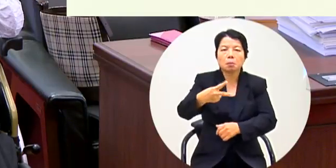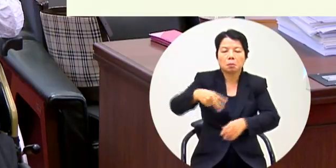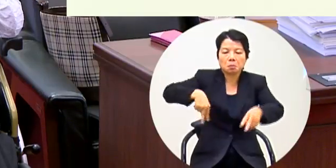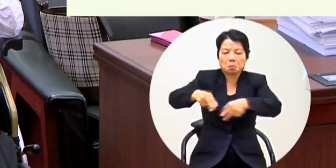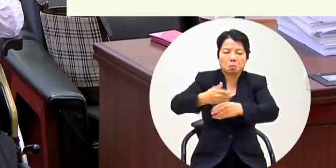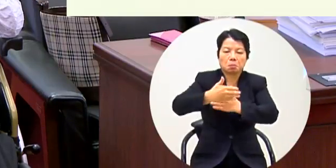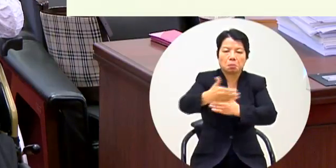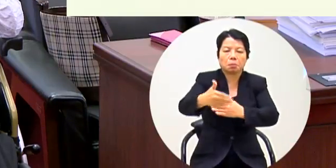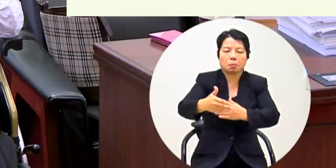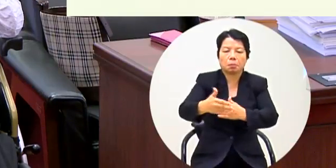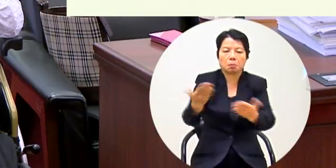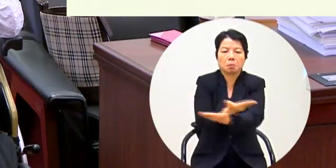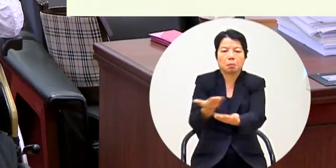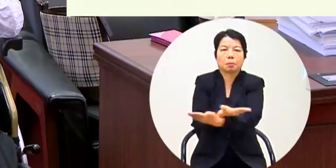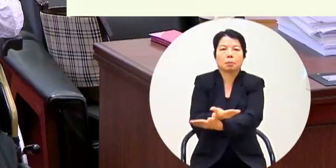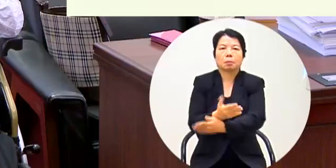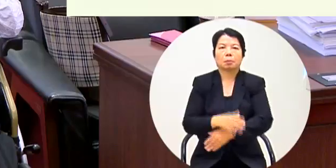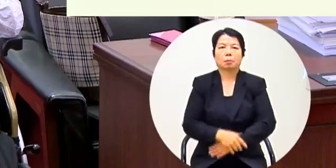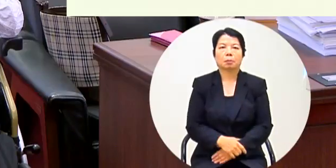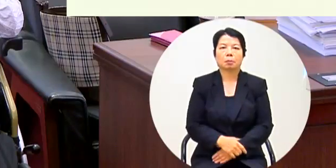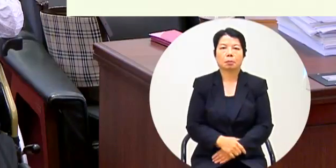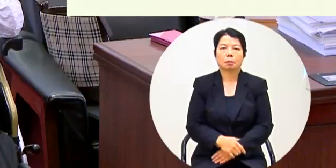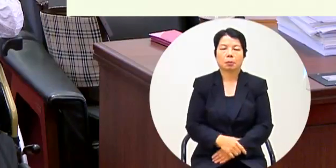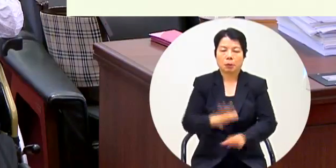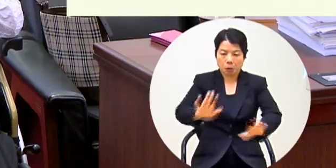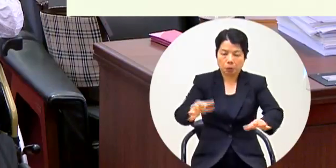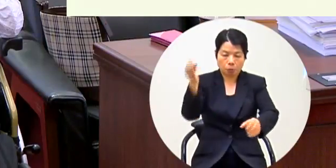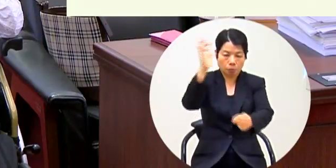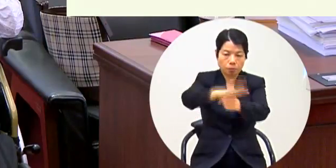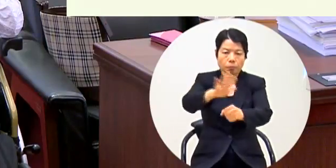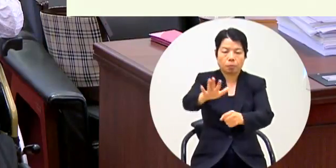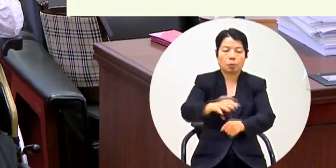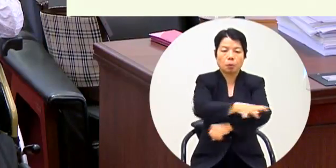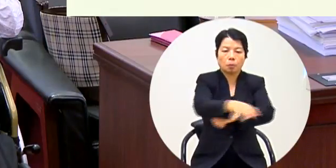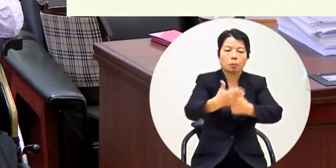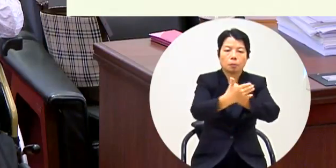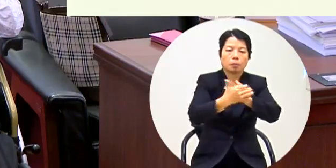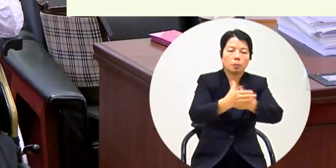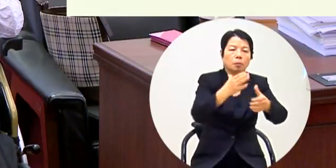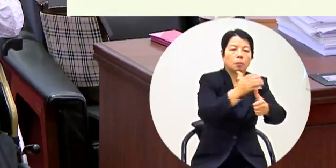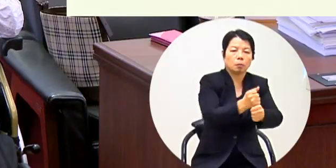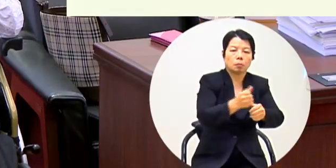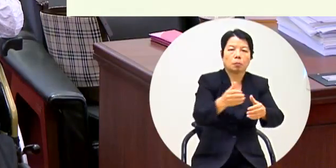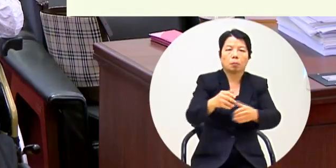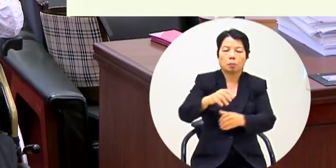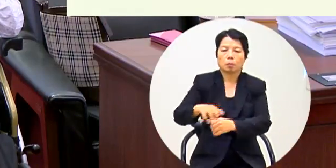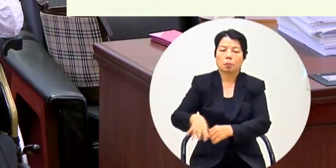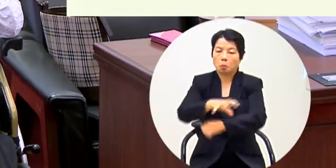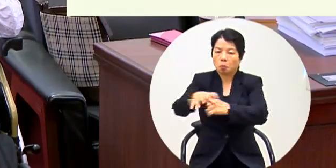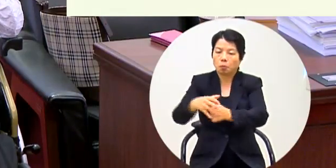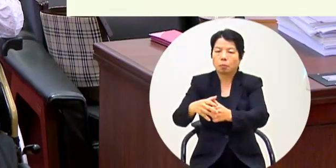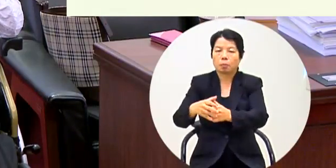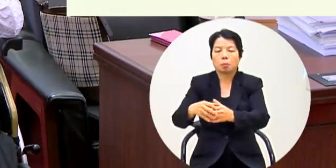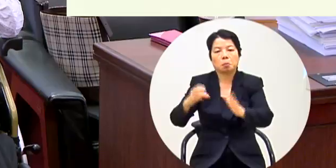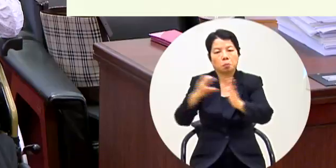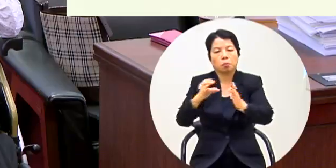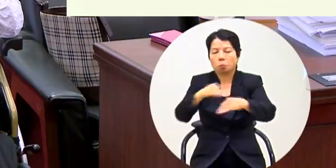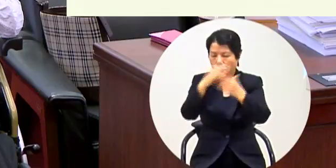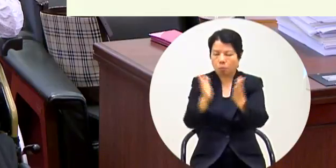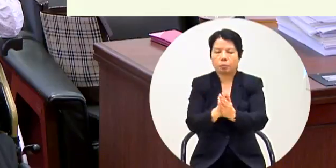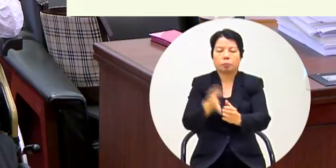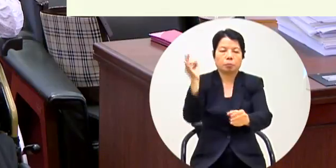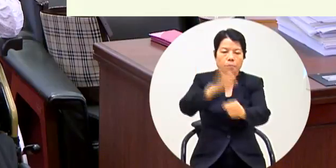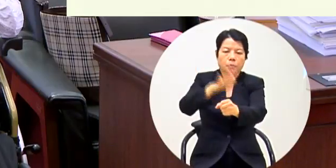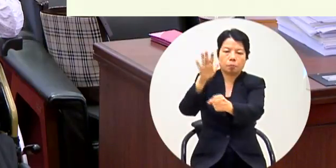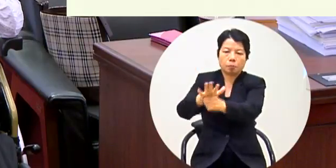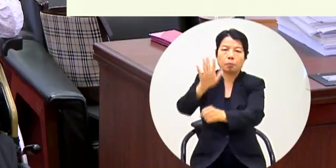是有补助，环保署跟环保局呢都有各自的对等补助。那目前高污染的二